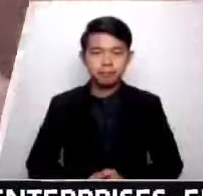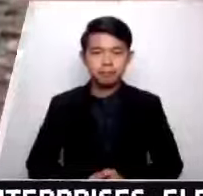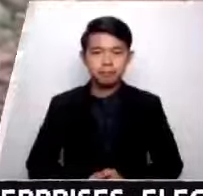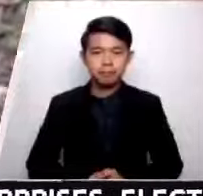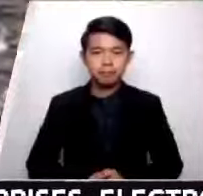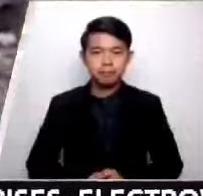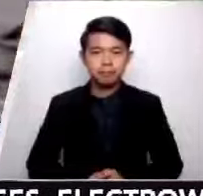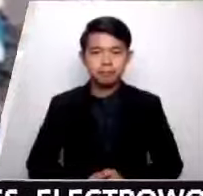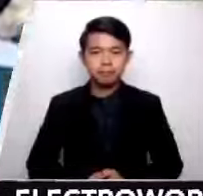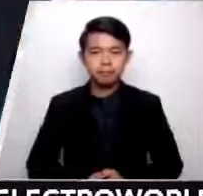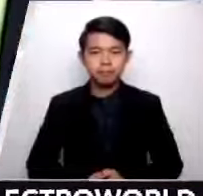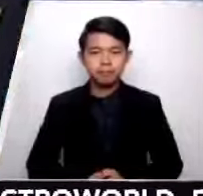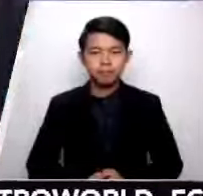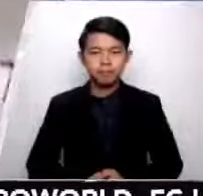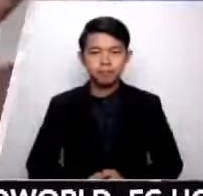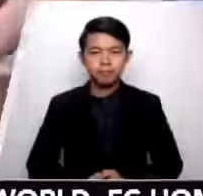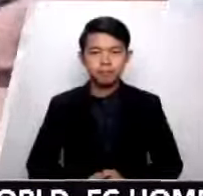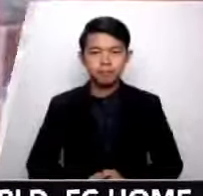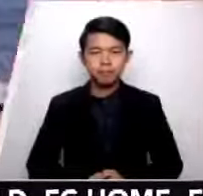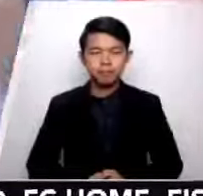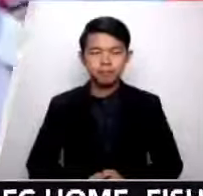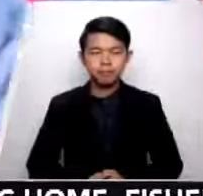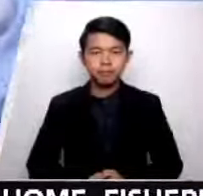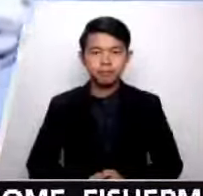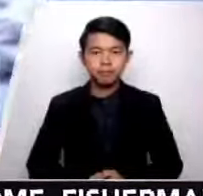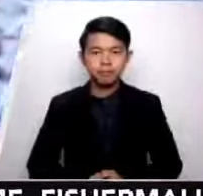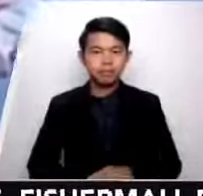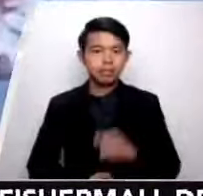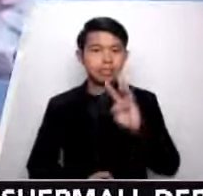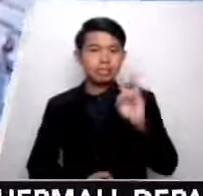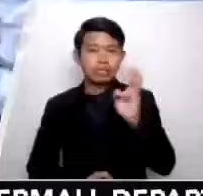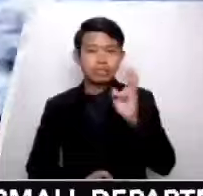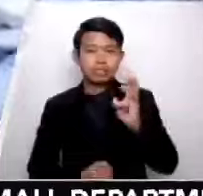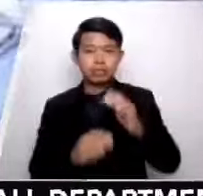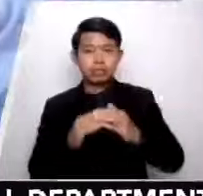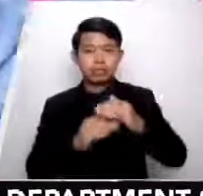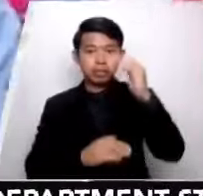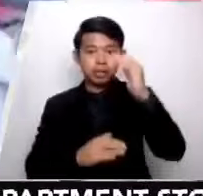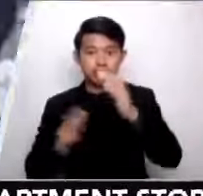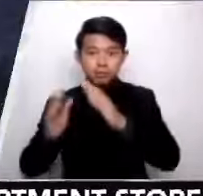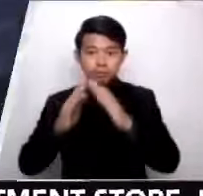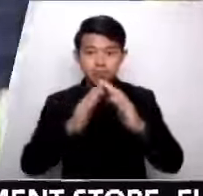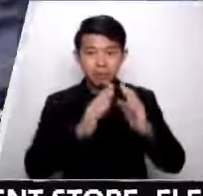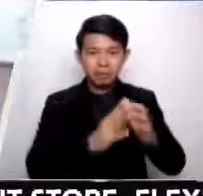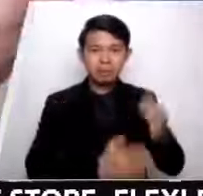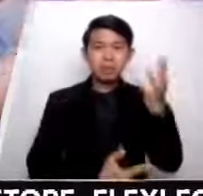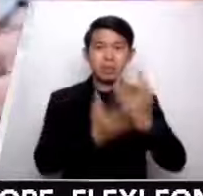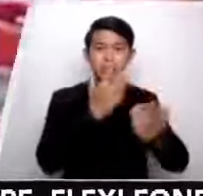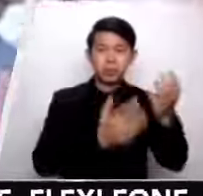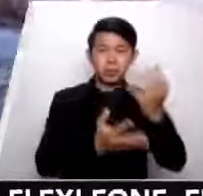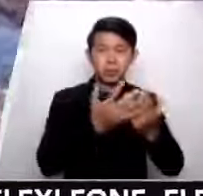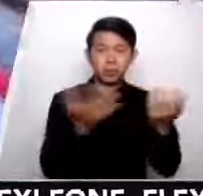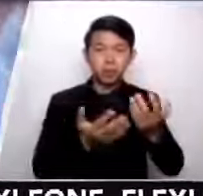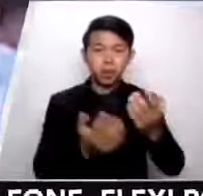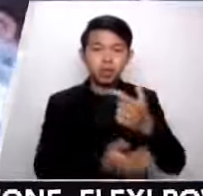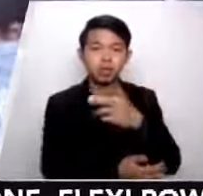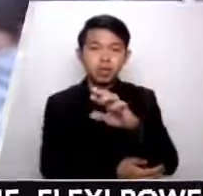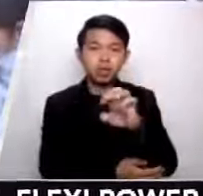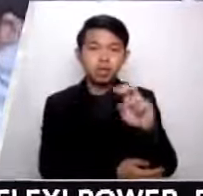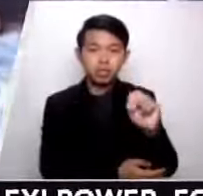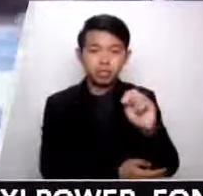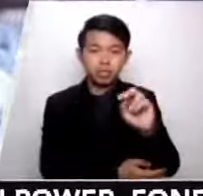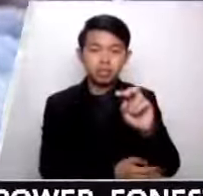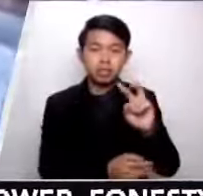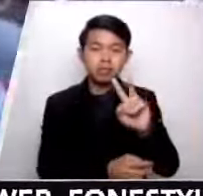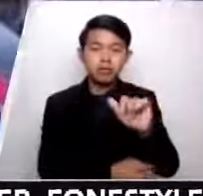Aabot sa 6 na pumbahay. Nasunog sa Creekville, Marcelo Green Village, Parañaque. Walang naiulat na nasugatan sa sunog